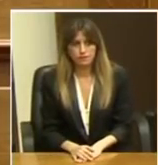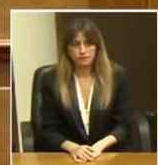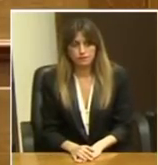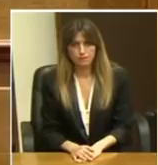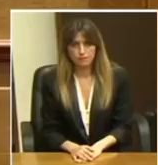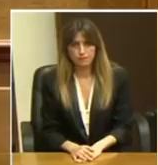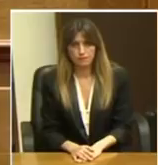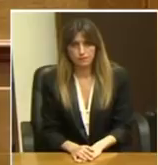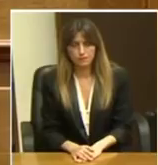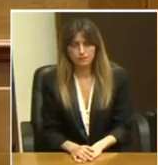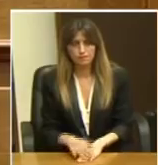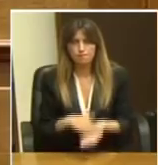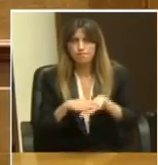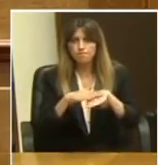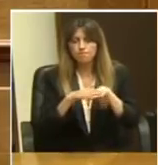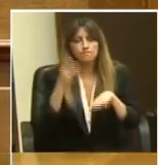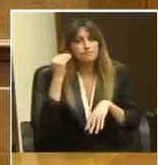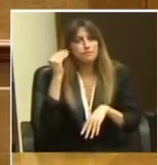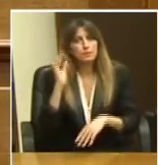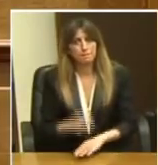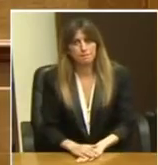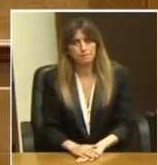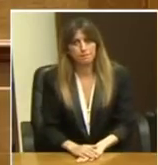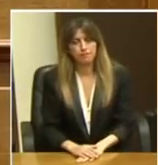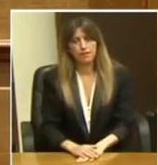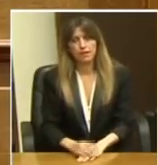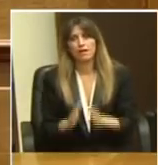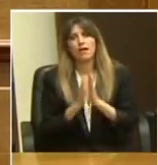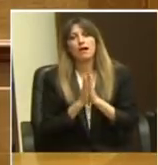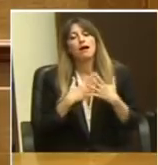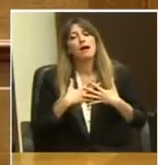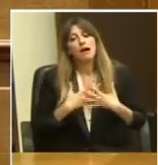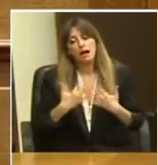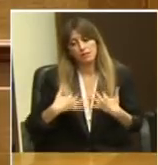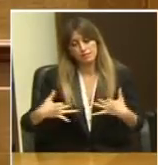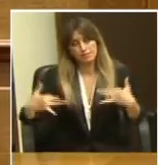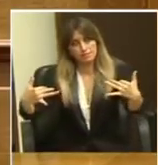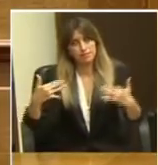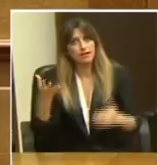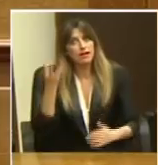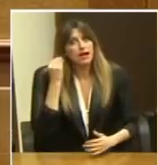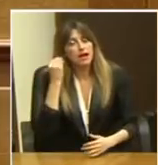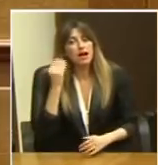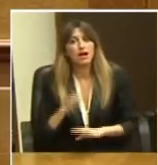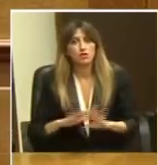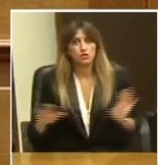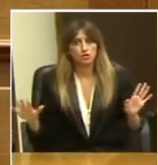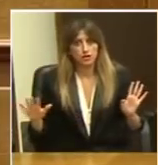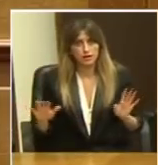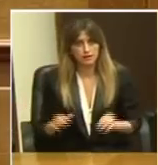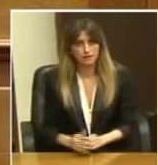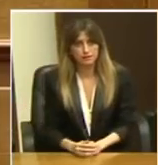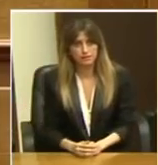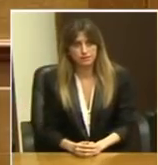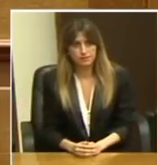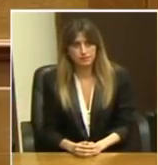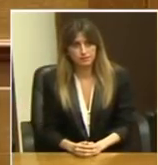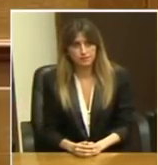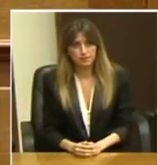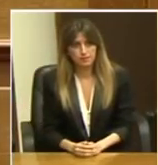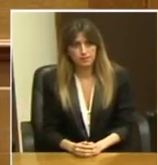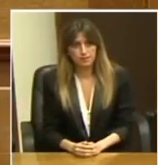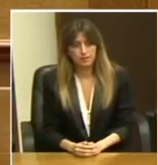Πασόκ. Ακούστε κάτι. Κύριε Βαβάκη, με την αριστερά πρώτο συνεργάστηκε ο Κωνσταντίνος Μητσοτάκης.